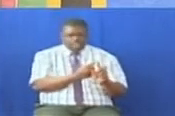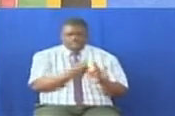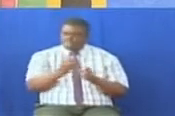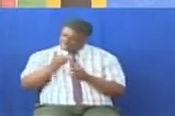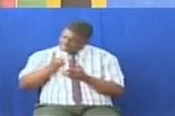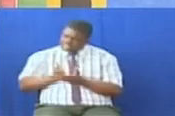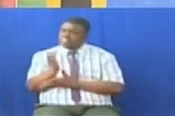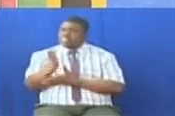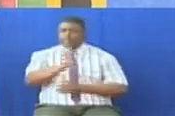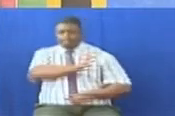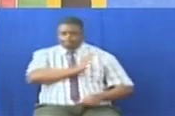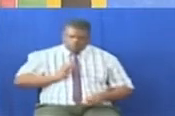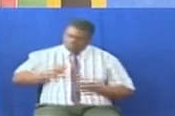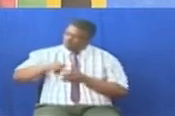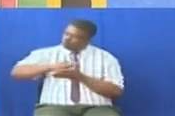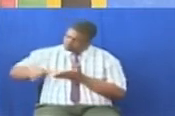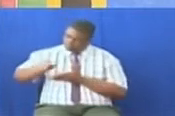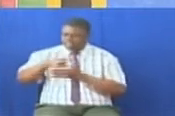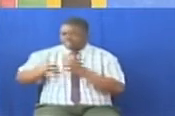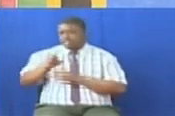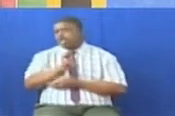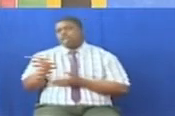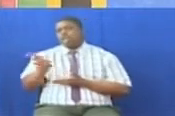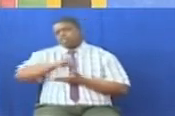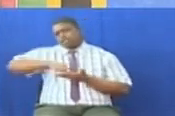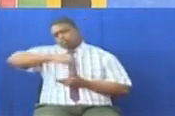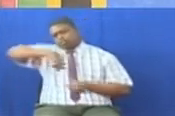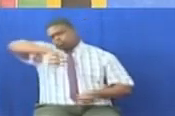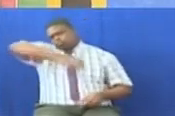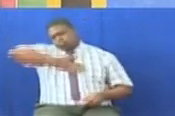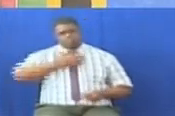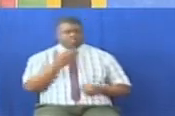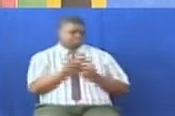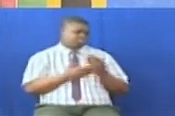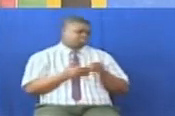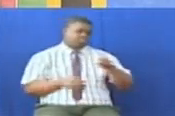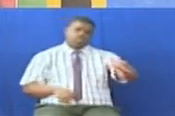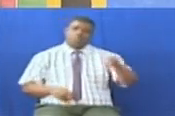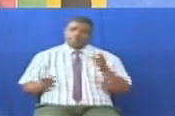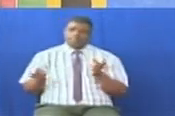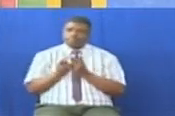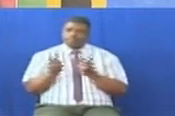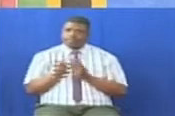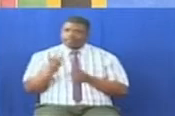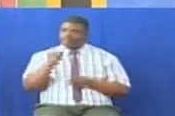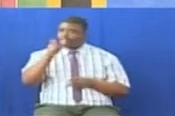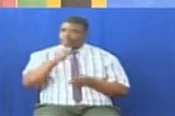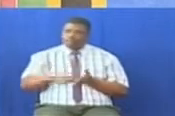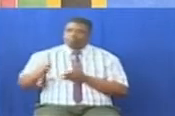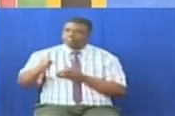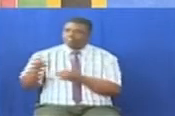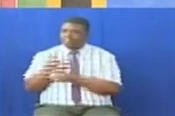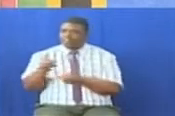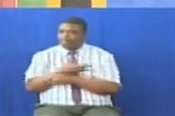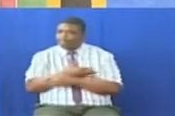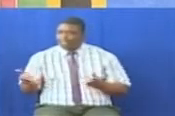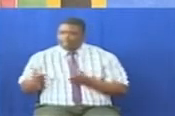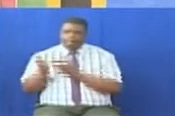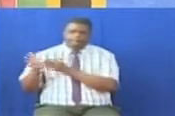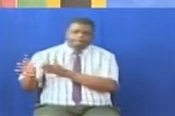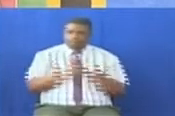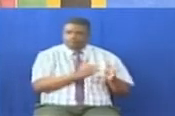ya bodi ya manunuzi katika halmashauri zetu hapa nchini. Lakini pia kuna manunuzi yaliyofanywa bila mpango wa manunuzi ya kiasi cha shilingi